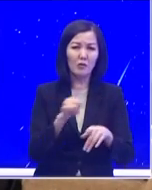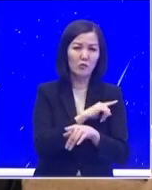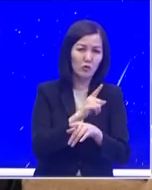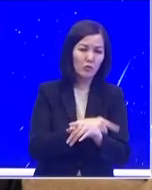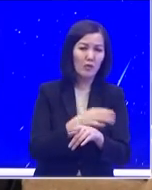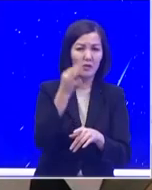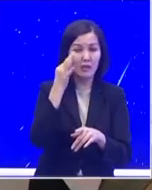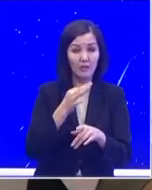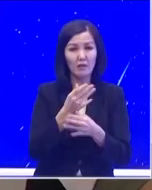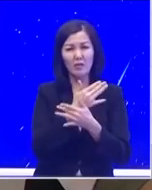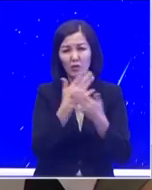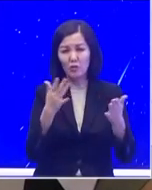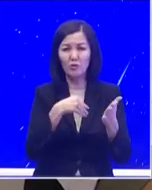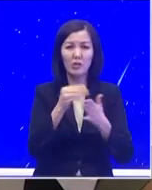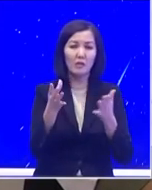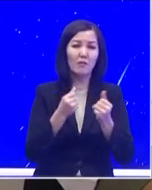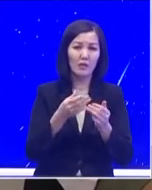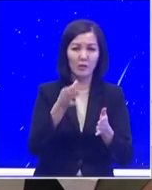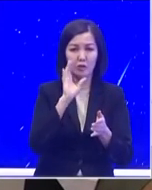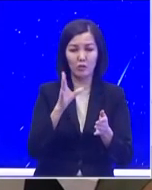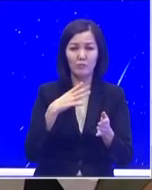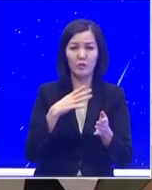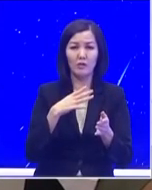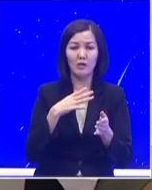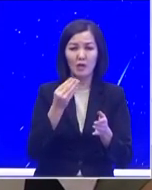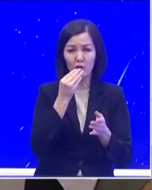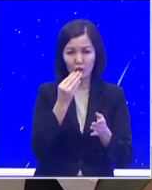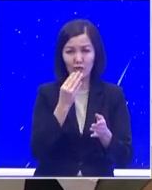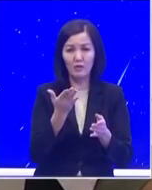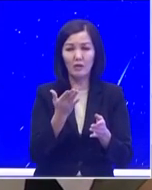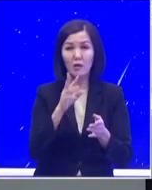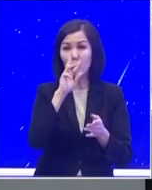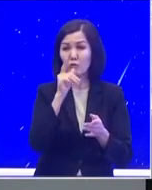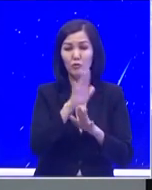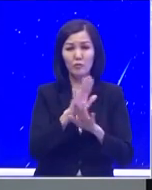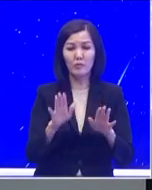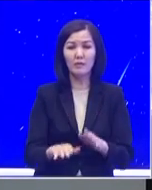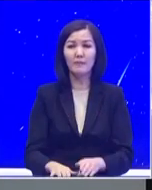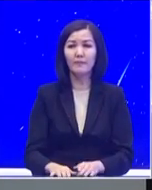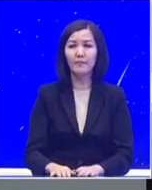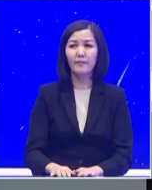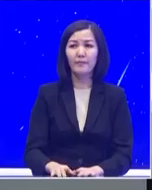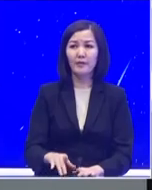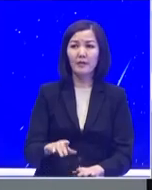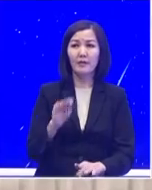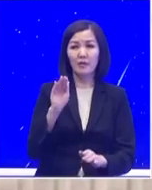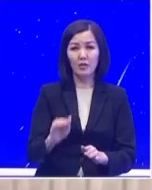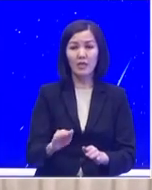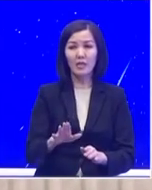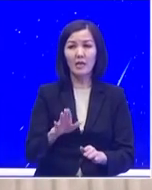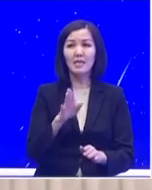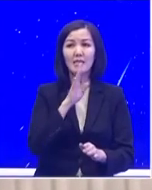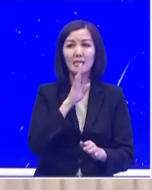энергетический напитки. Неше түрлі бәлелерін бәрін алып, жейді. Мына кішкентай бүлдіршіннің есімі